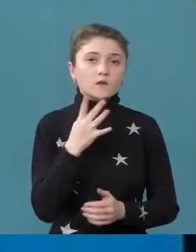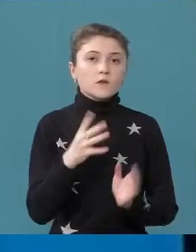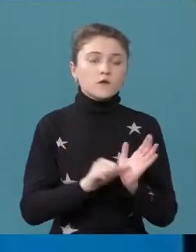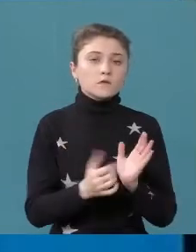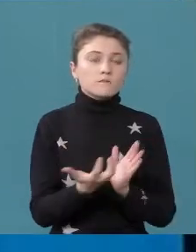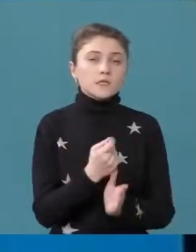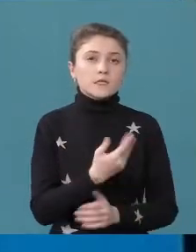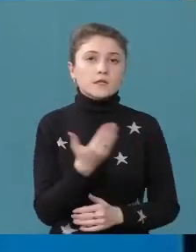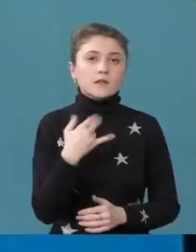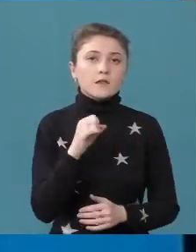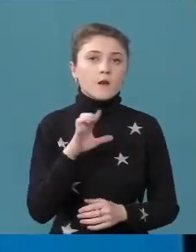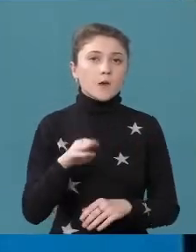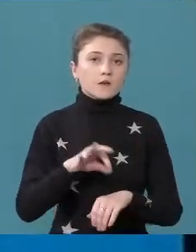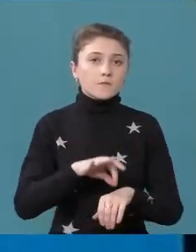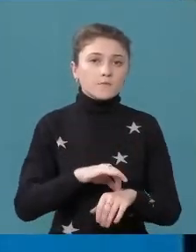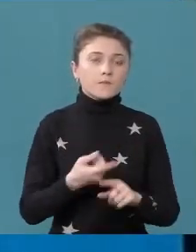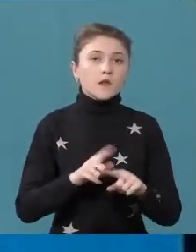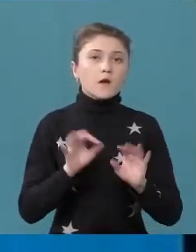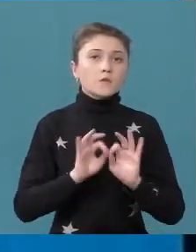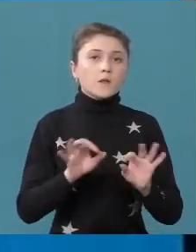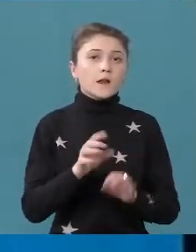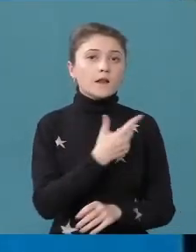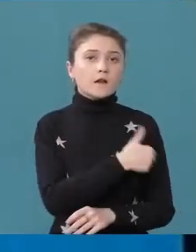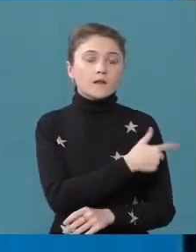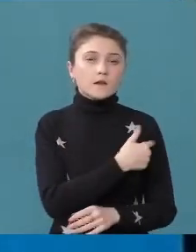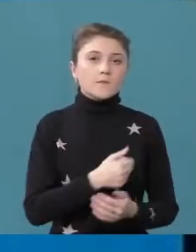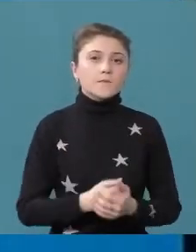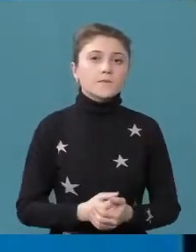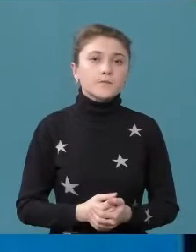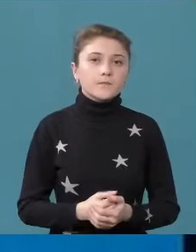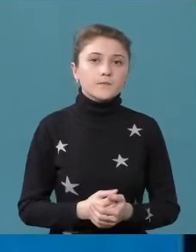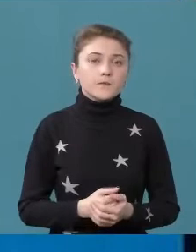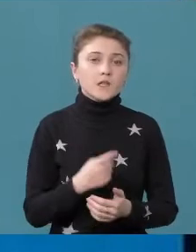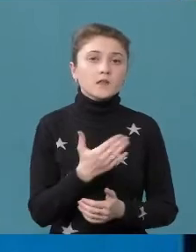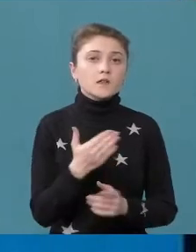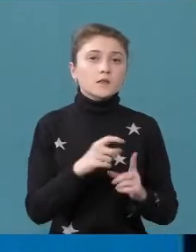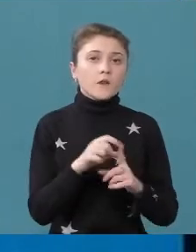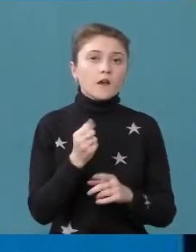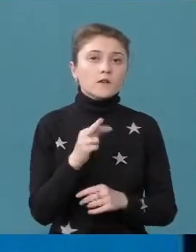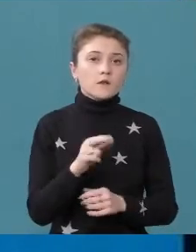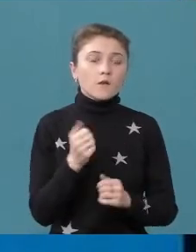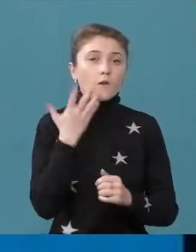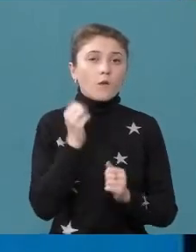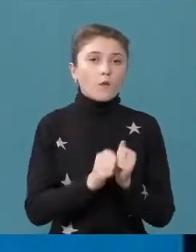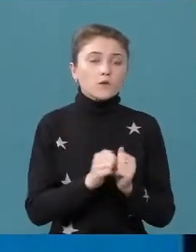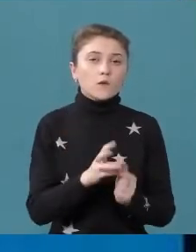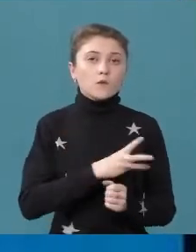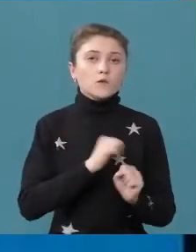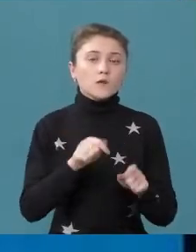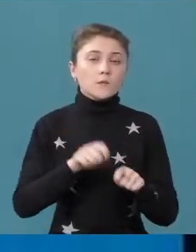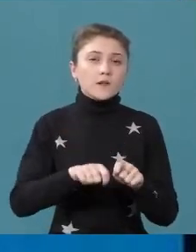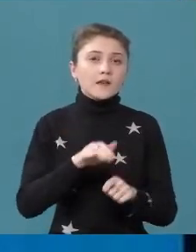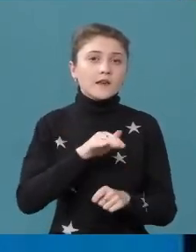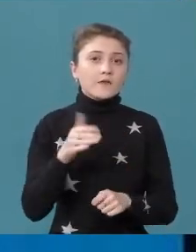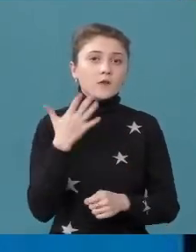діабет. Про це розповіла Вікторія Стаховська, яка завідує відділенням ендокринології. За її словами, акція, коли кожен охочий може перевірити рівень цукру в крові,